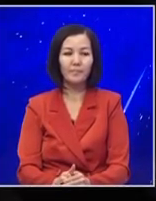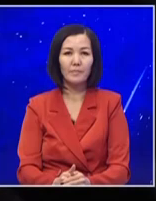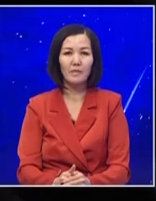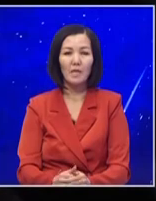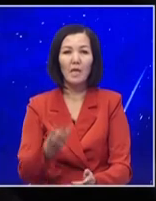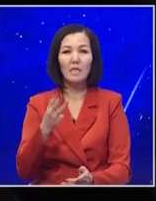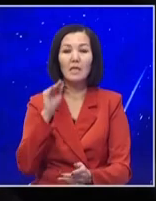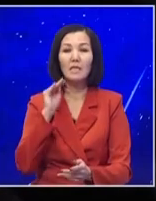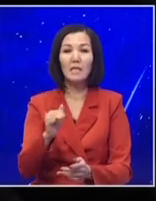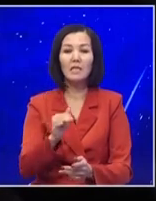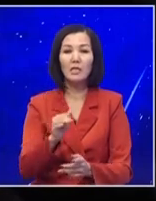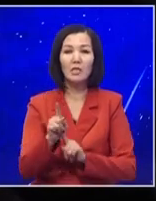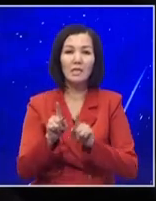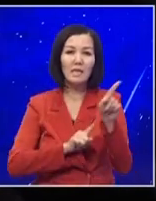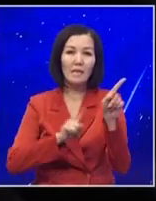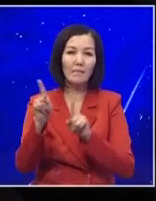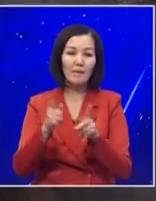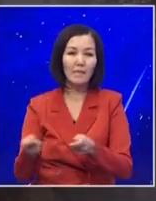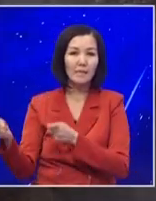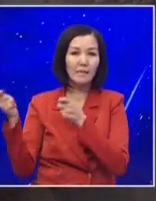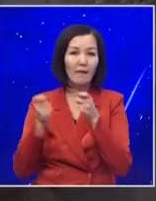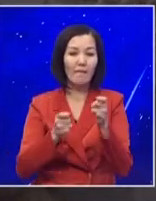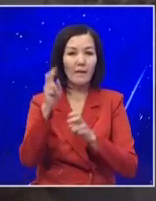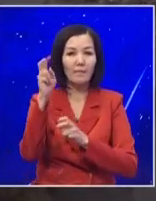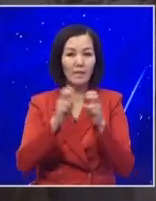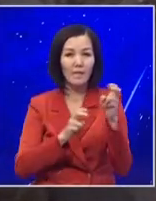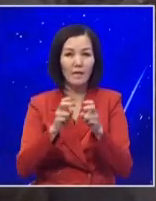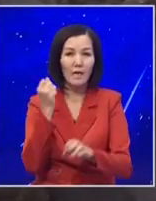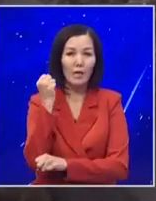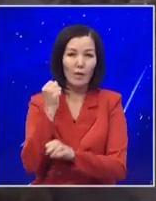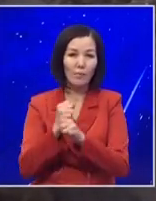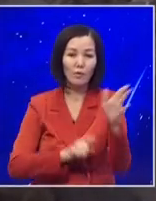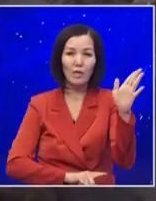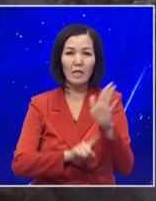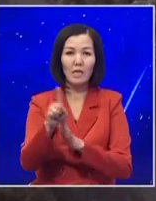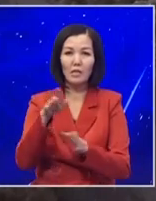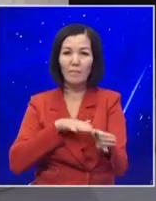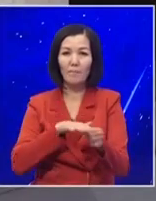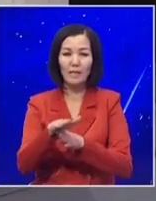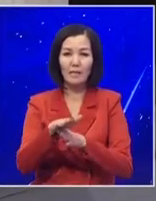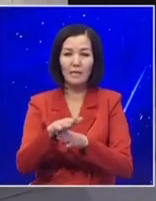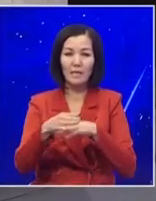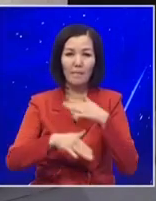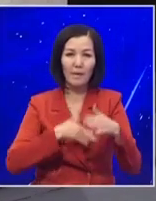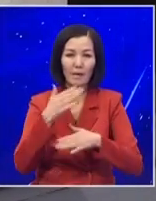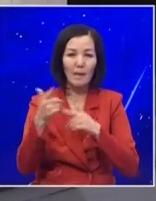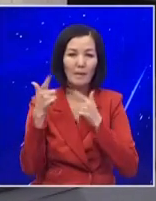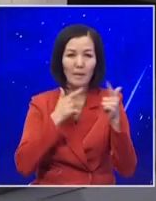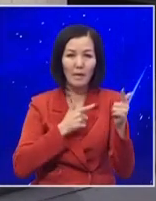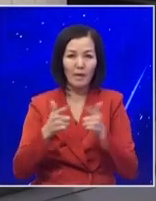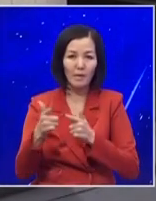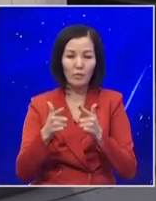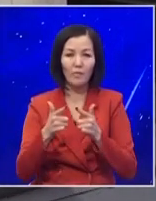Три тысячи тонн сырья доставили на предприятие. Работники завода уже приступили к его полноценной разгрузке. Приготовили все